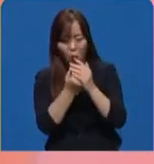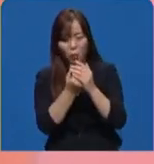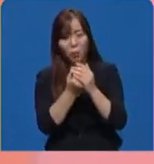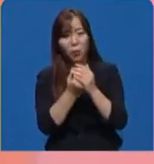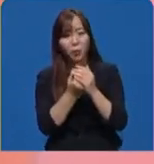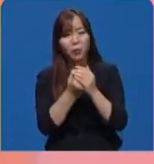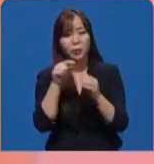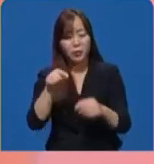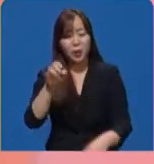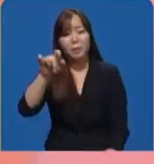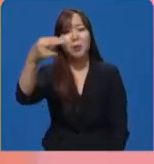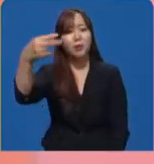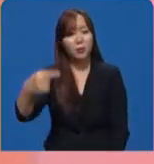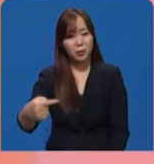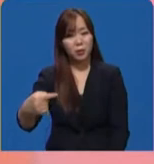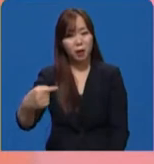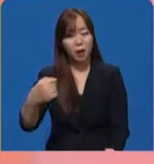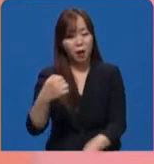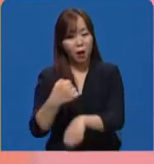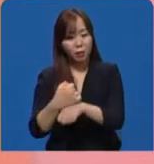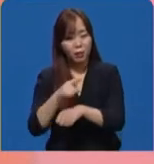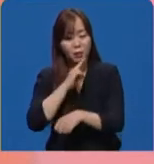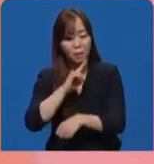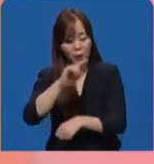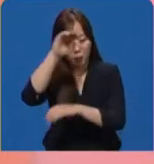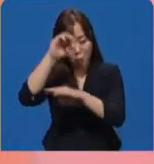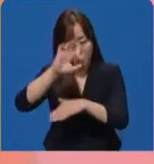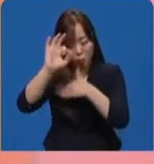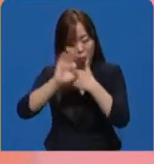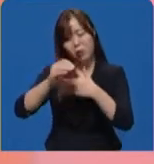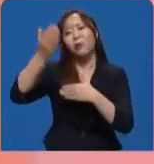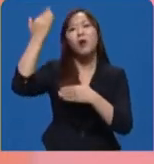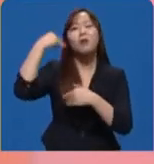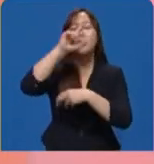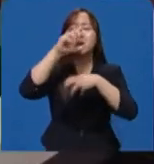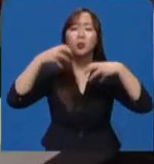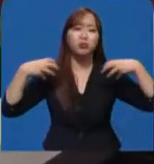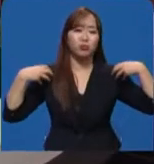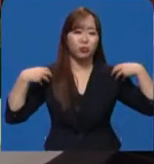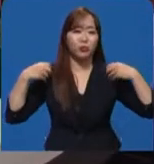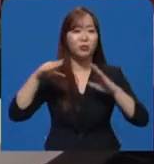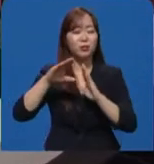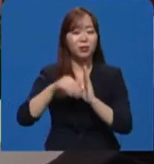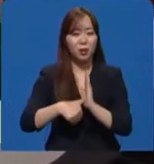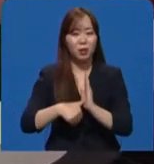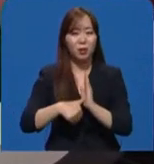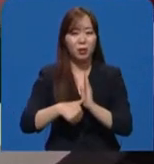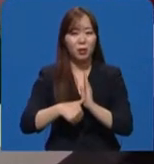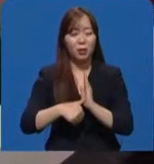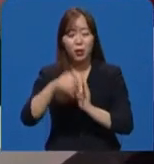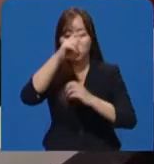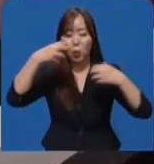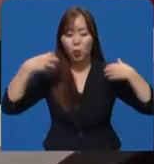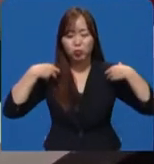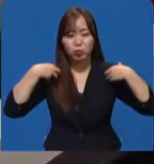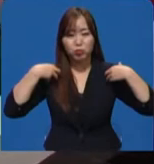운영을 하겠다 이런 말씀을 보면은 과거 정부에서 좀 정부